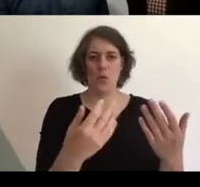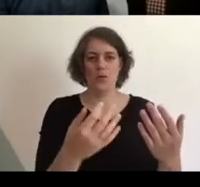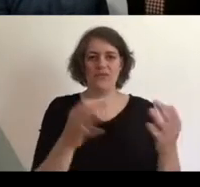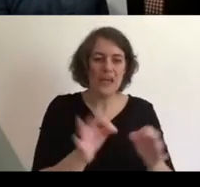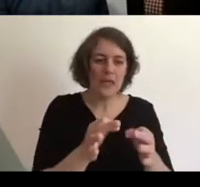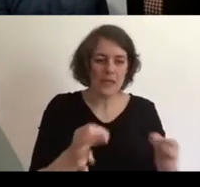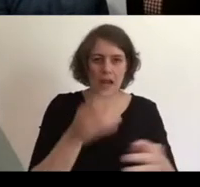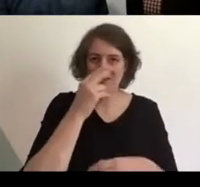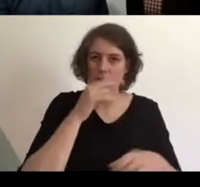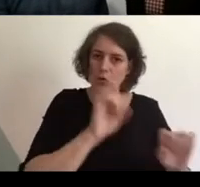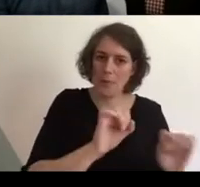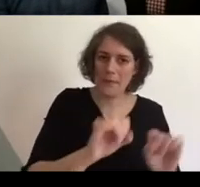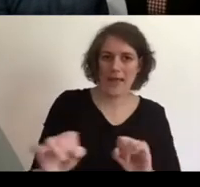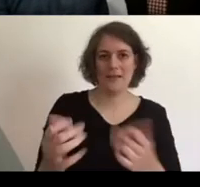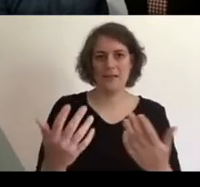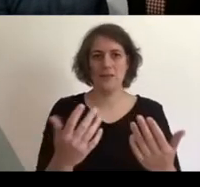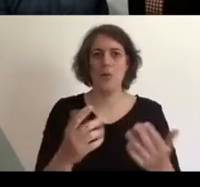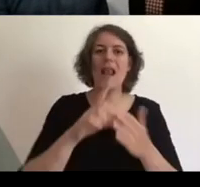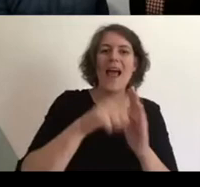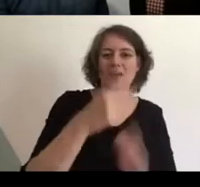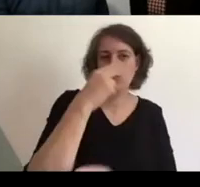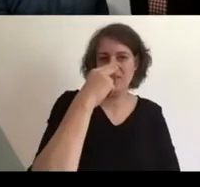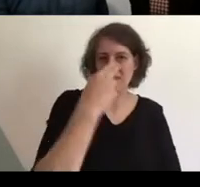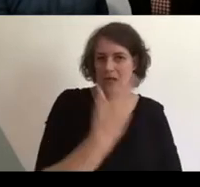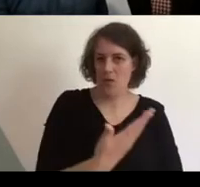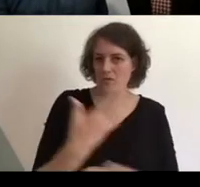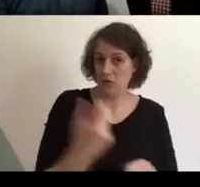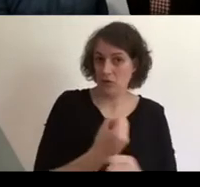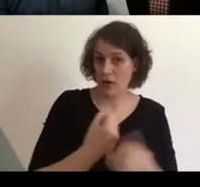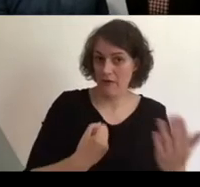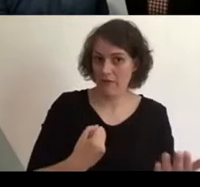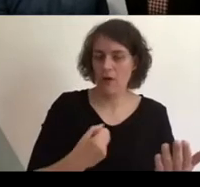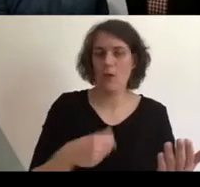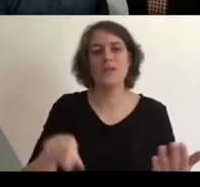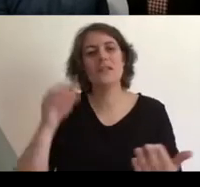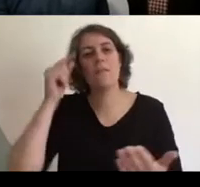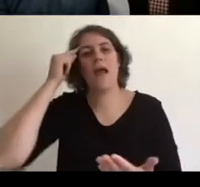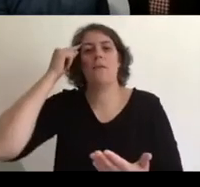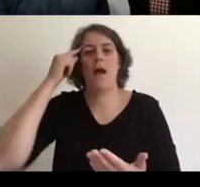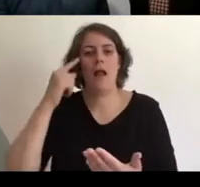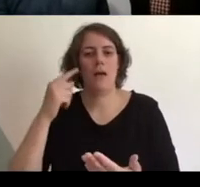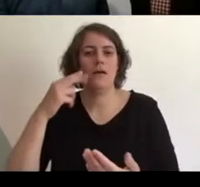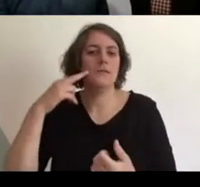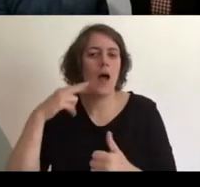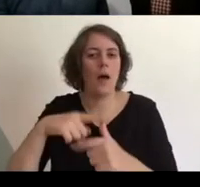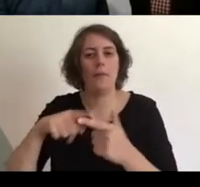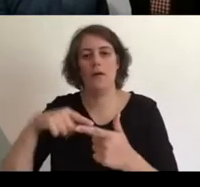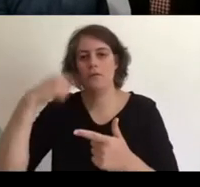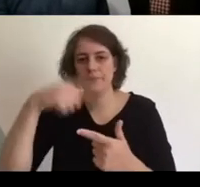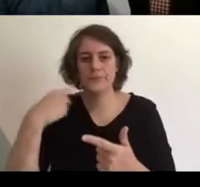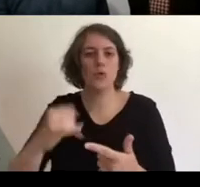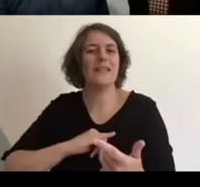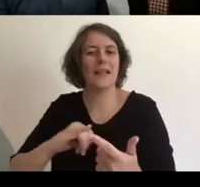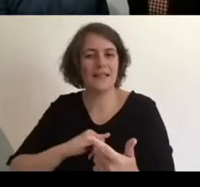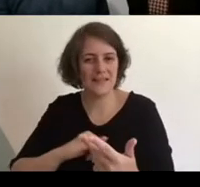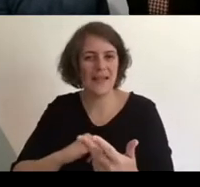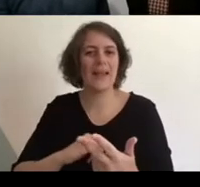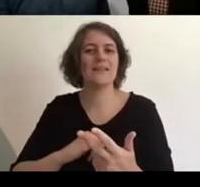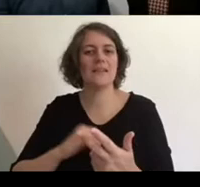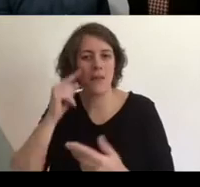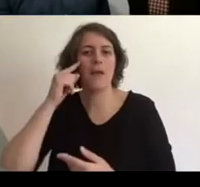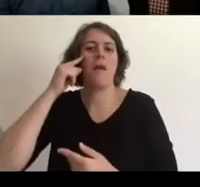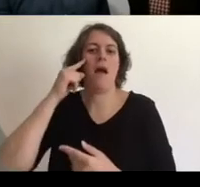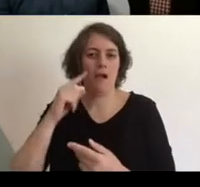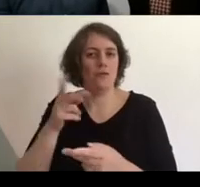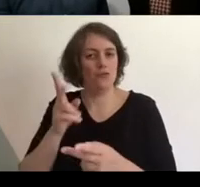die Merkmale, die uns alle natürlich unsere Identität ja auch ausmachen und dadurch natürlich auch dazu